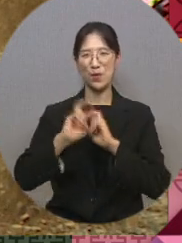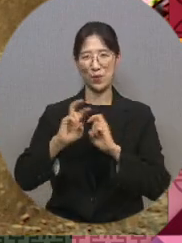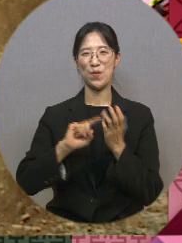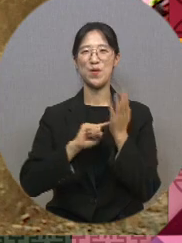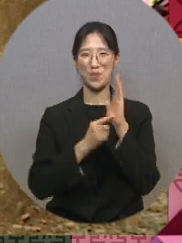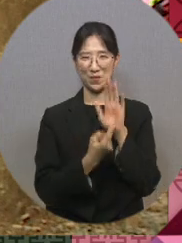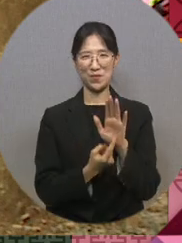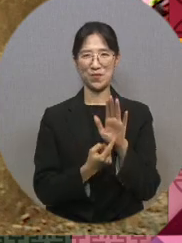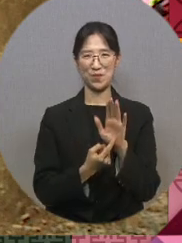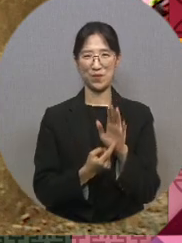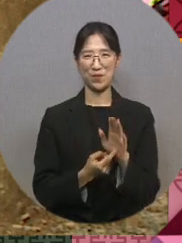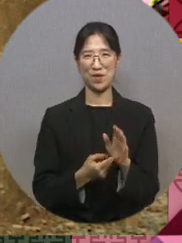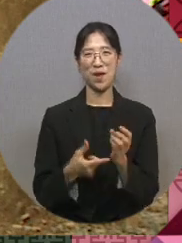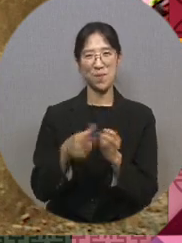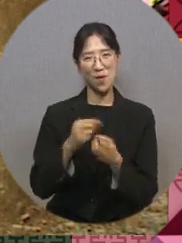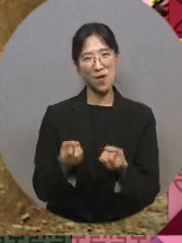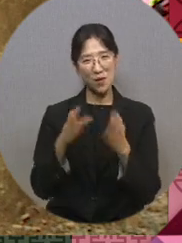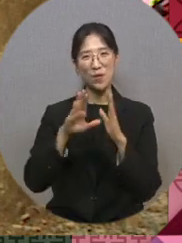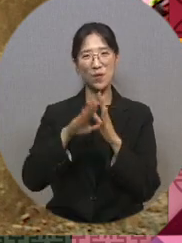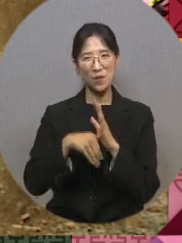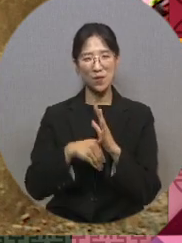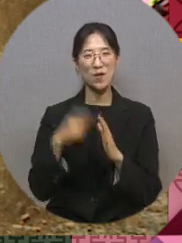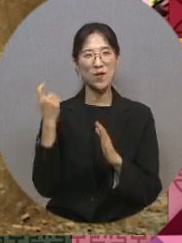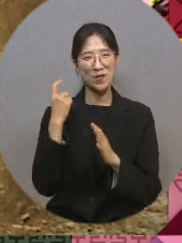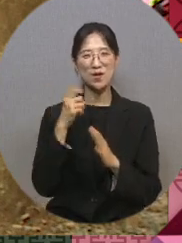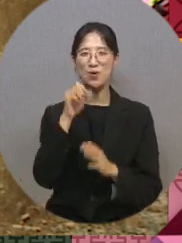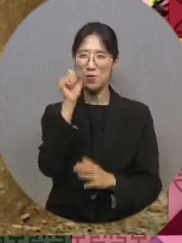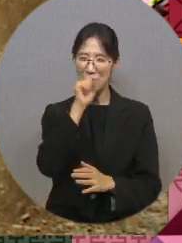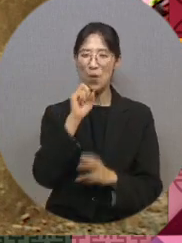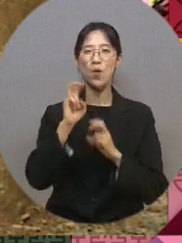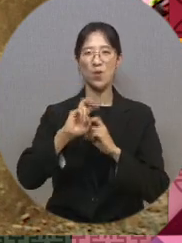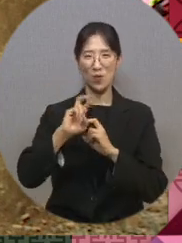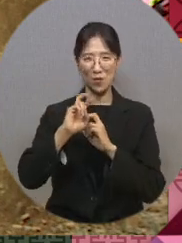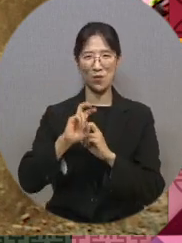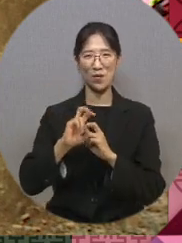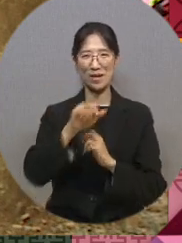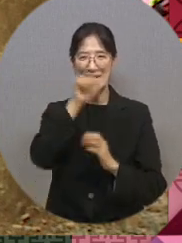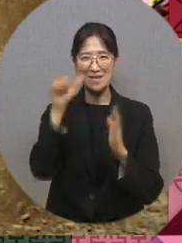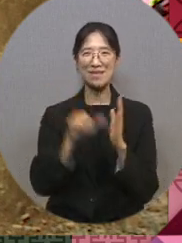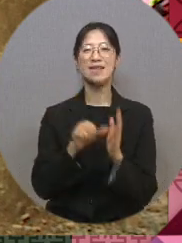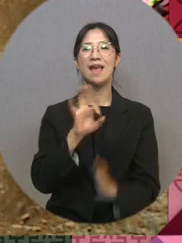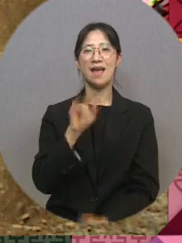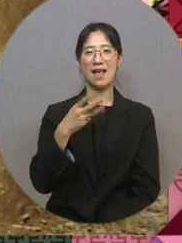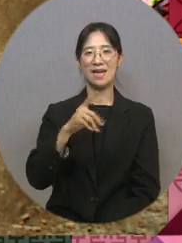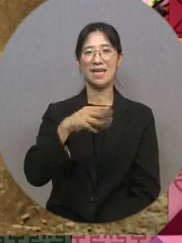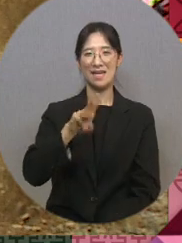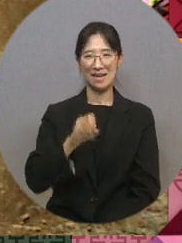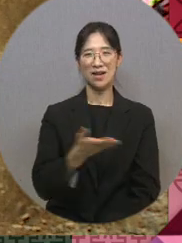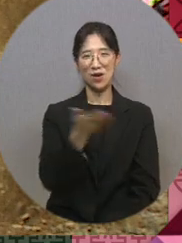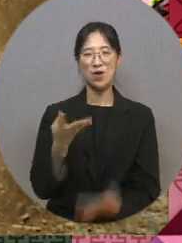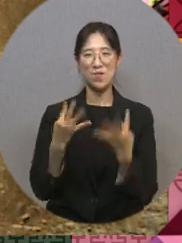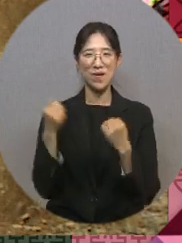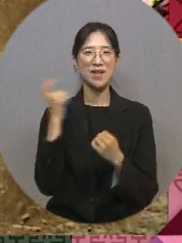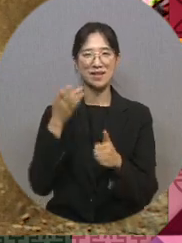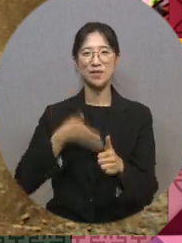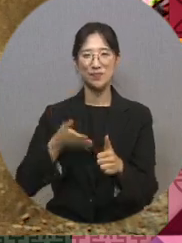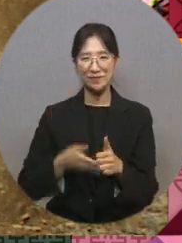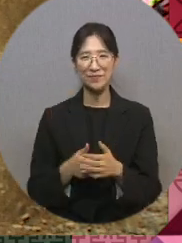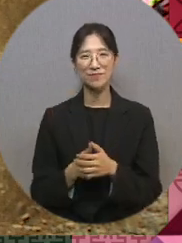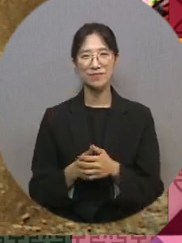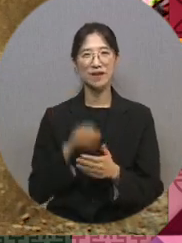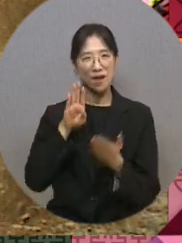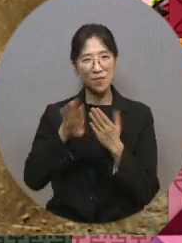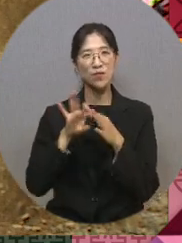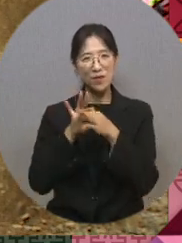나왔습니다. 네, 추석 명절에 정말 듣기 좋은 노래 인생 아리랑 여러분들 많이 들어주시고요.